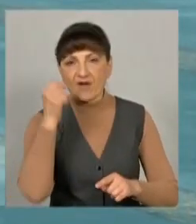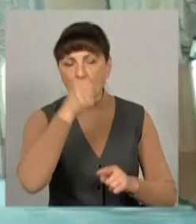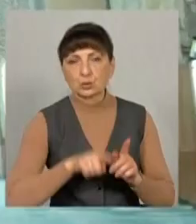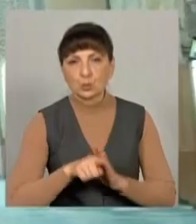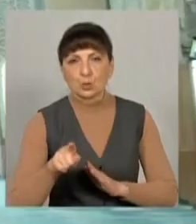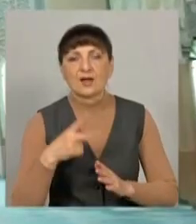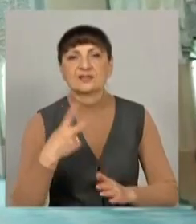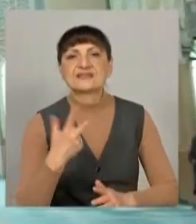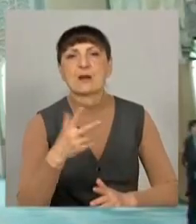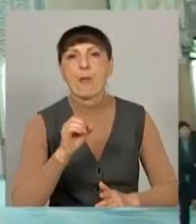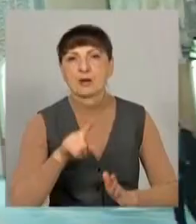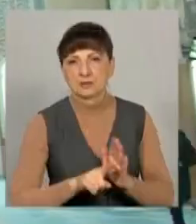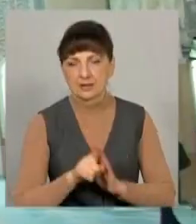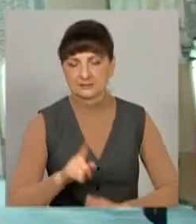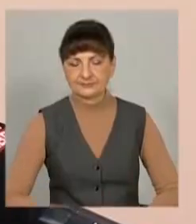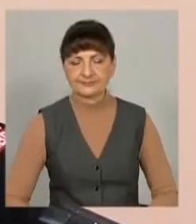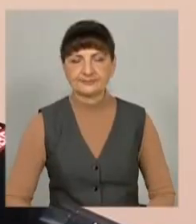наступит 23 марта.